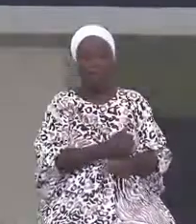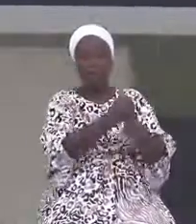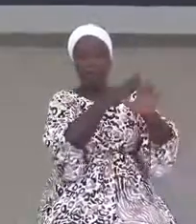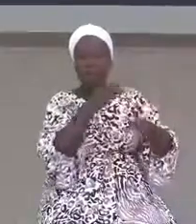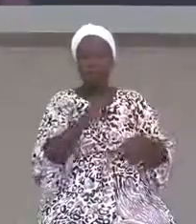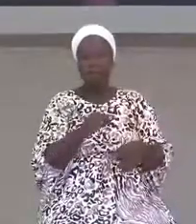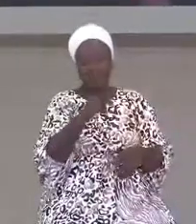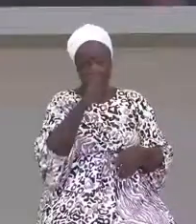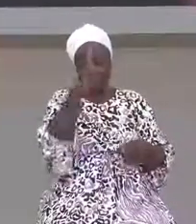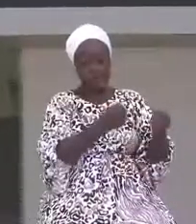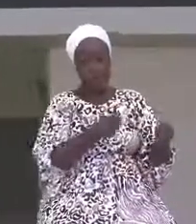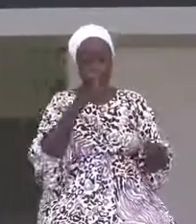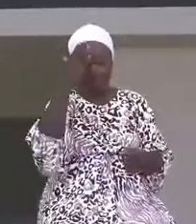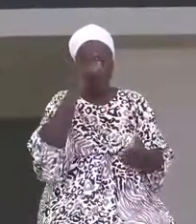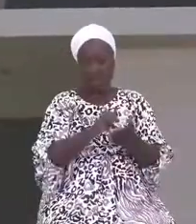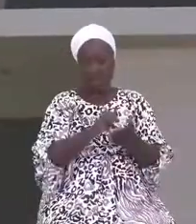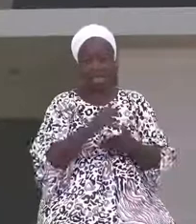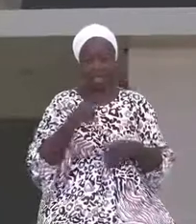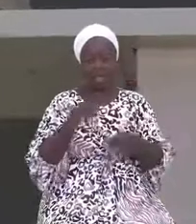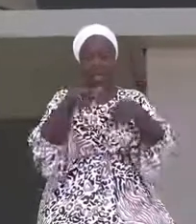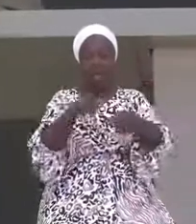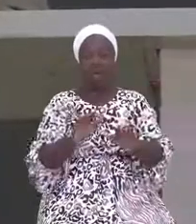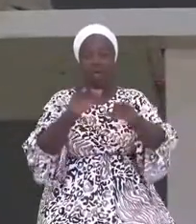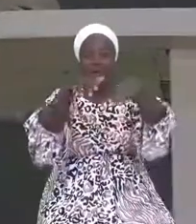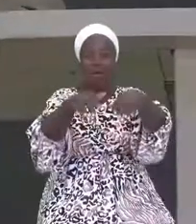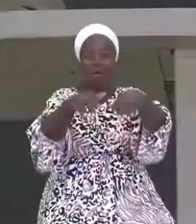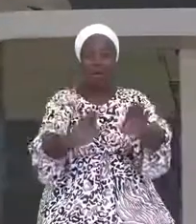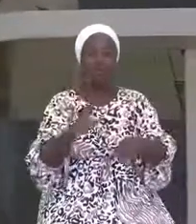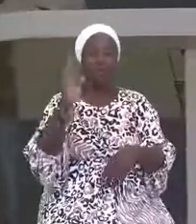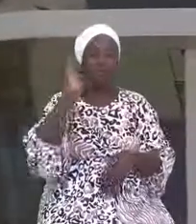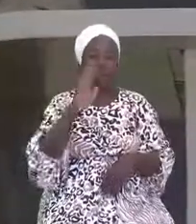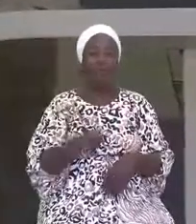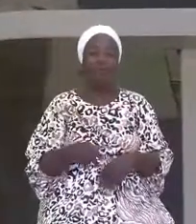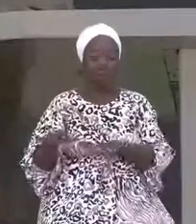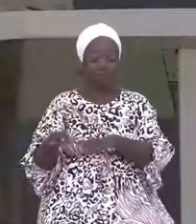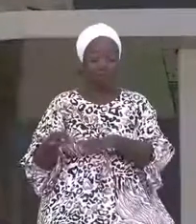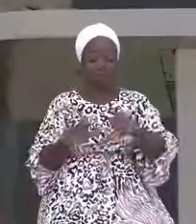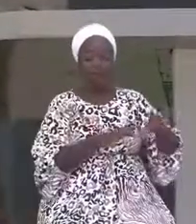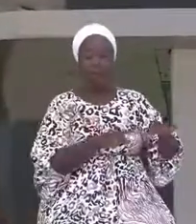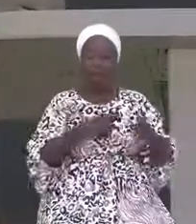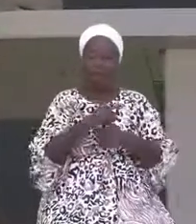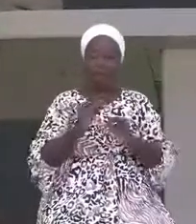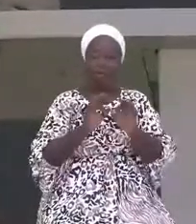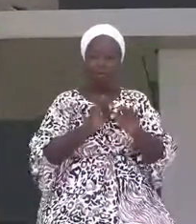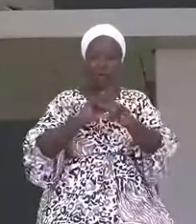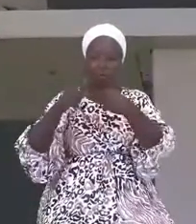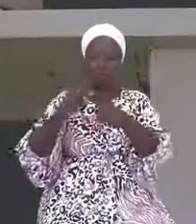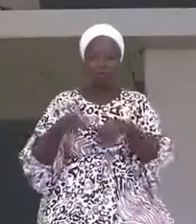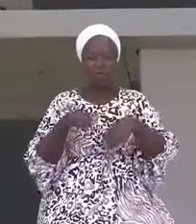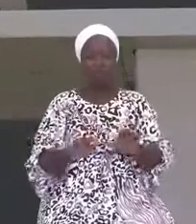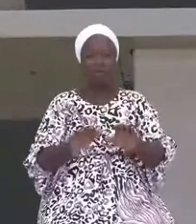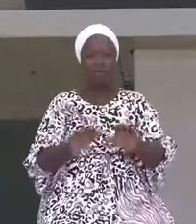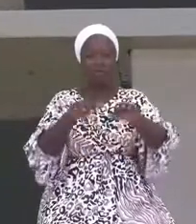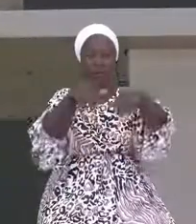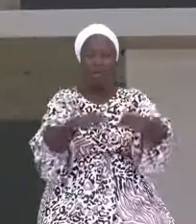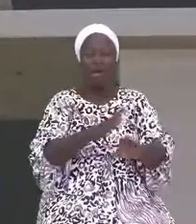savoir que la rivière coule. Et si je vais à la rivière, je peux puiser assez d'eau. Ça,